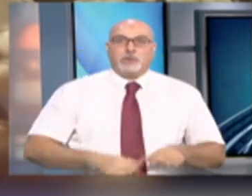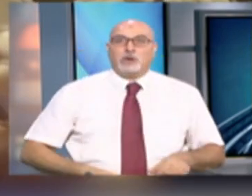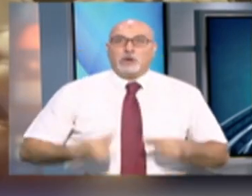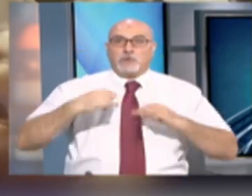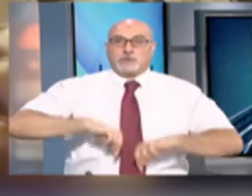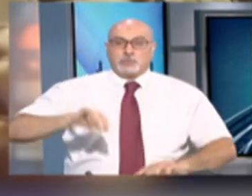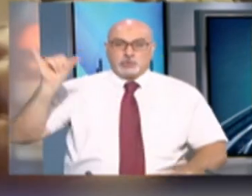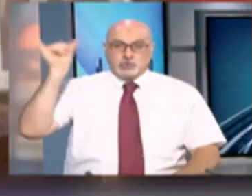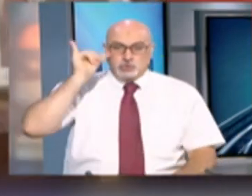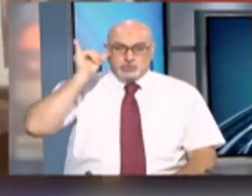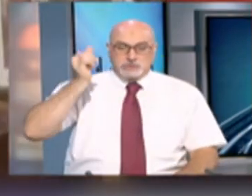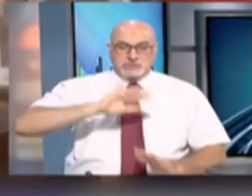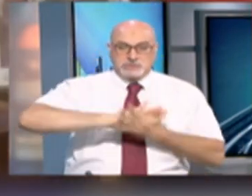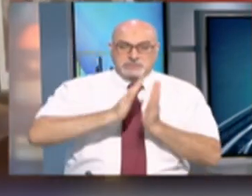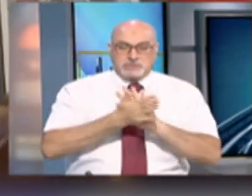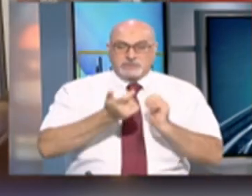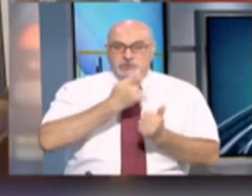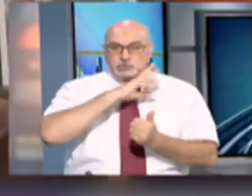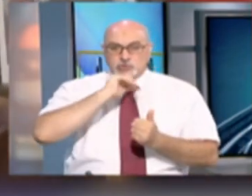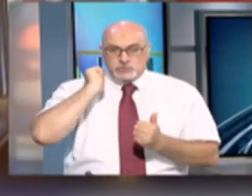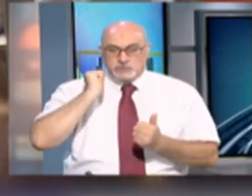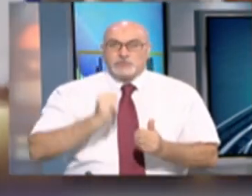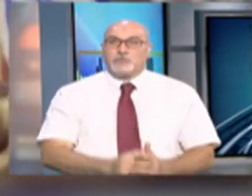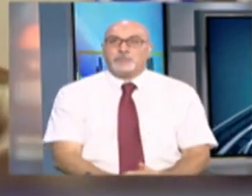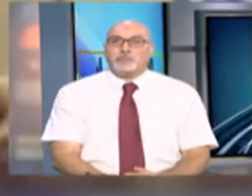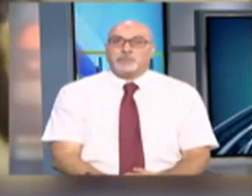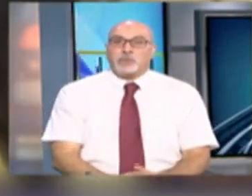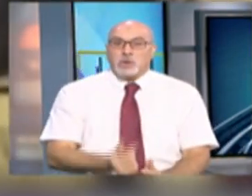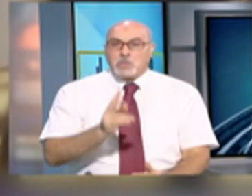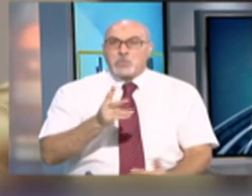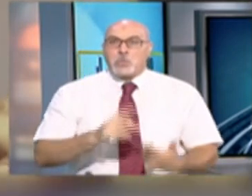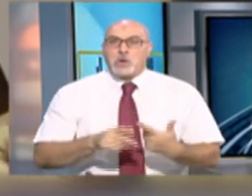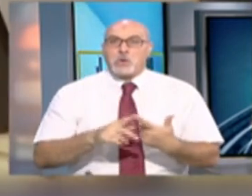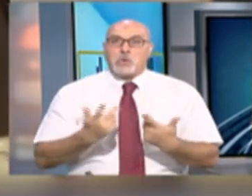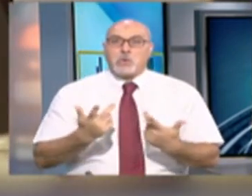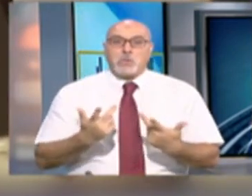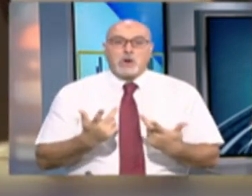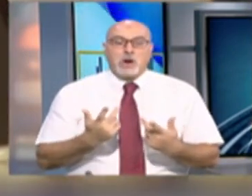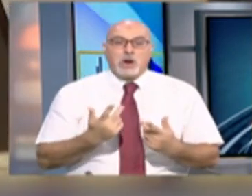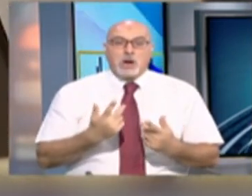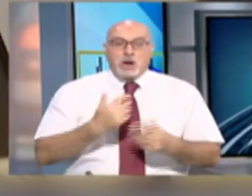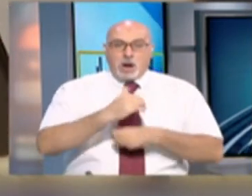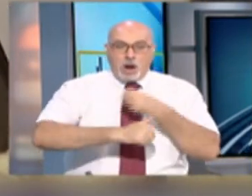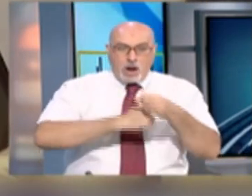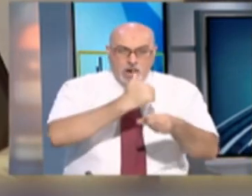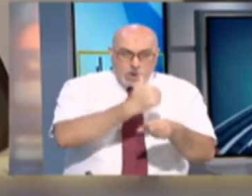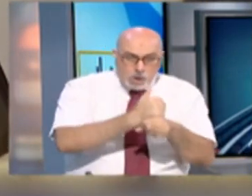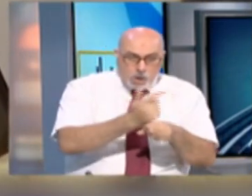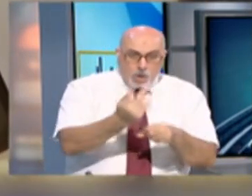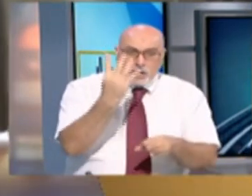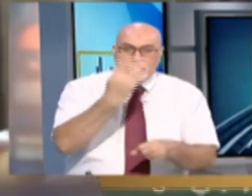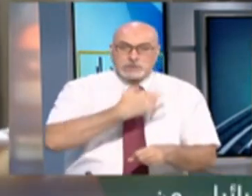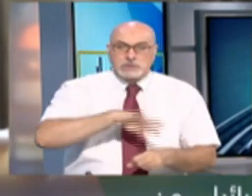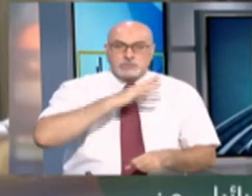الكيان الصهيوني المجرم في شتى المجالات، ليستقبل في أقل من عام واحد 4 مسؤولين صهاينة